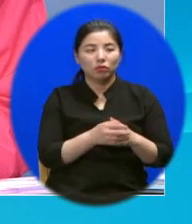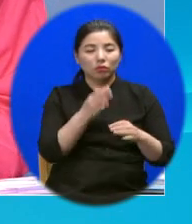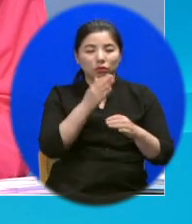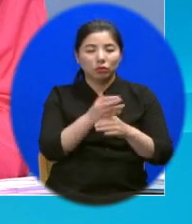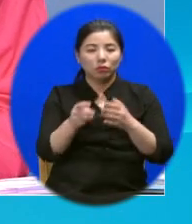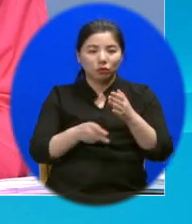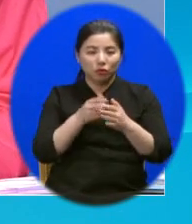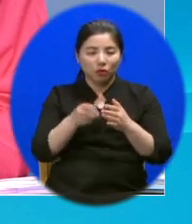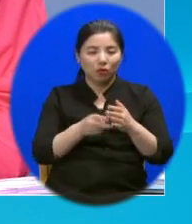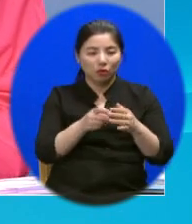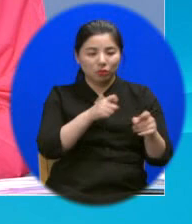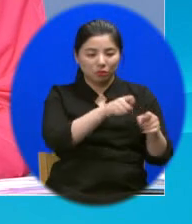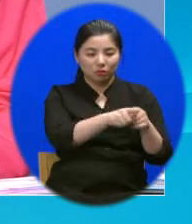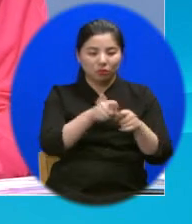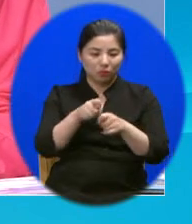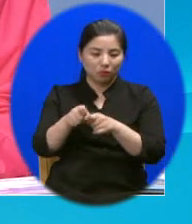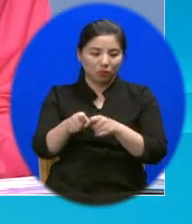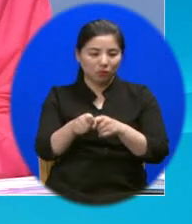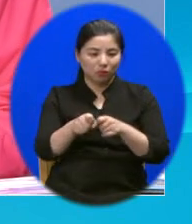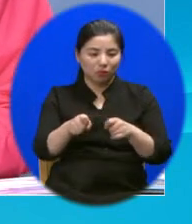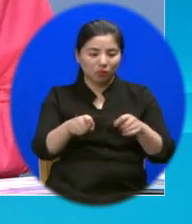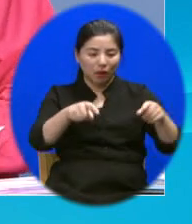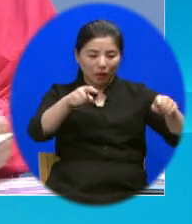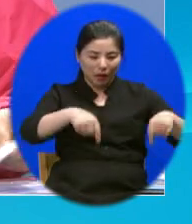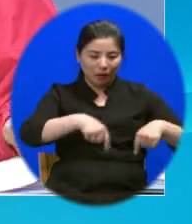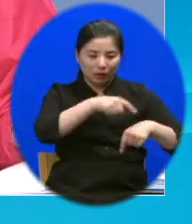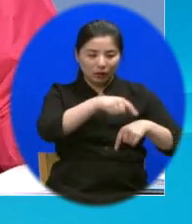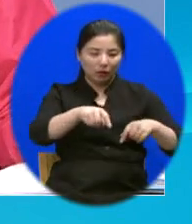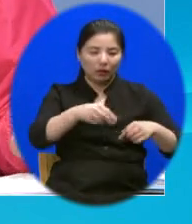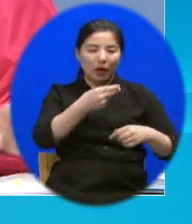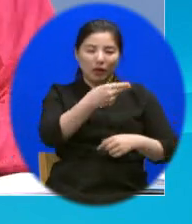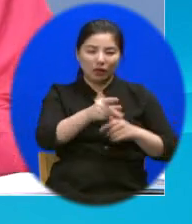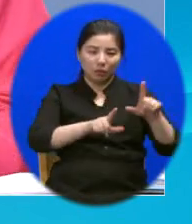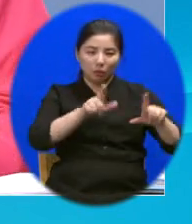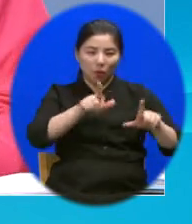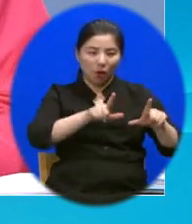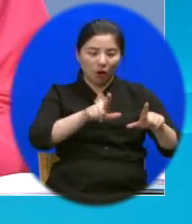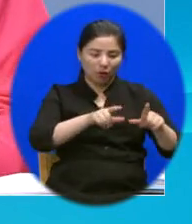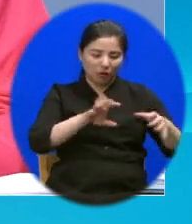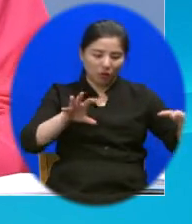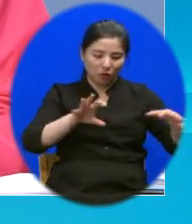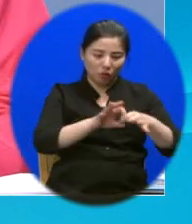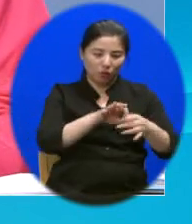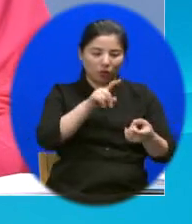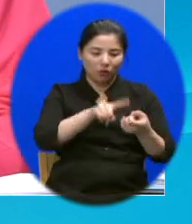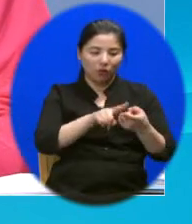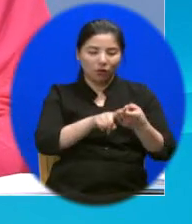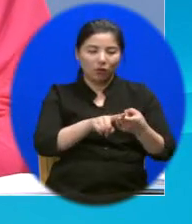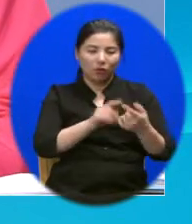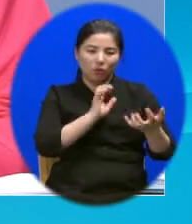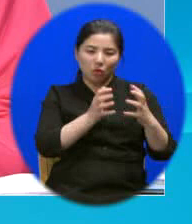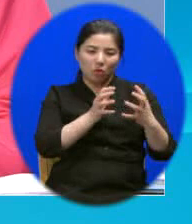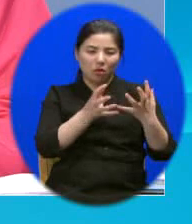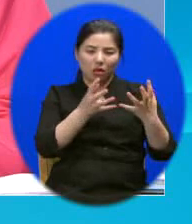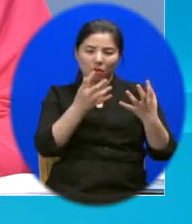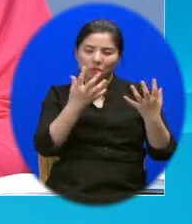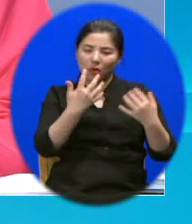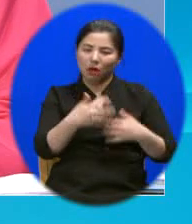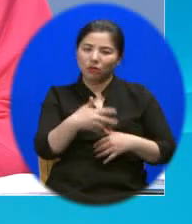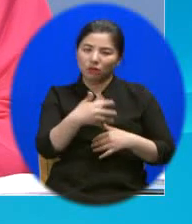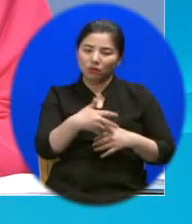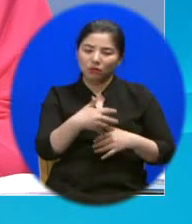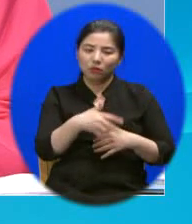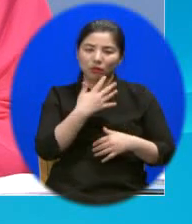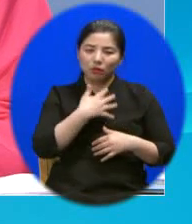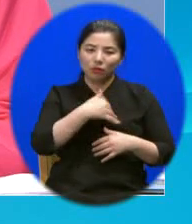중부내륙선 의 지선을 이렇게 치형 으로 연결하는 문제에 대해서는 아직 많은 논의가 아 되어 있는